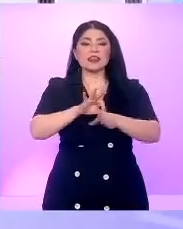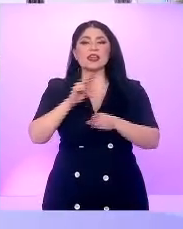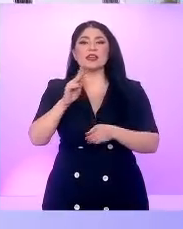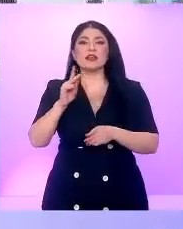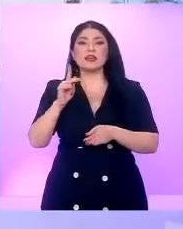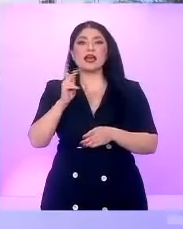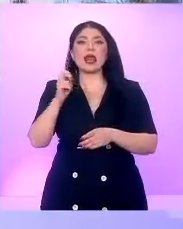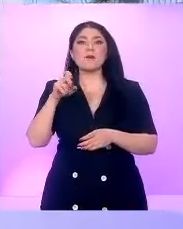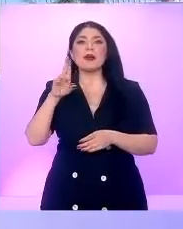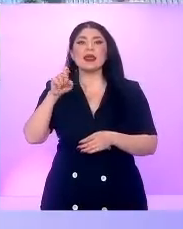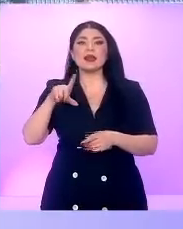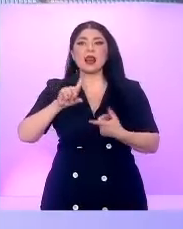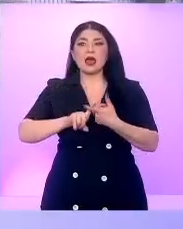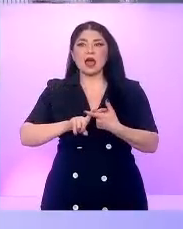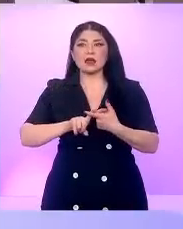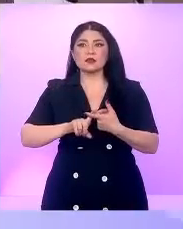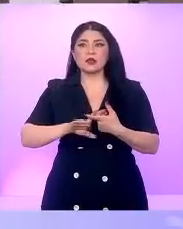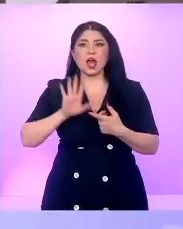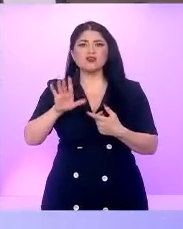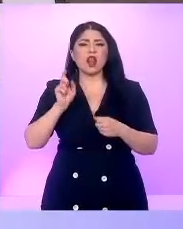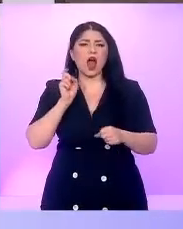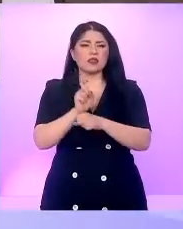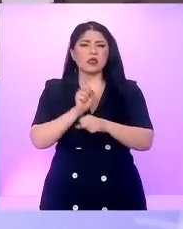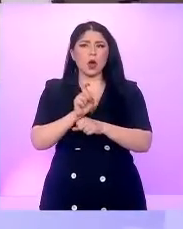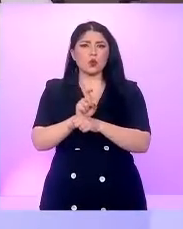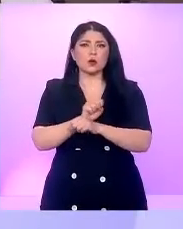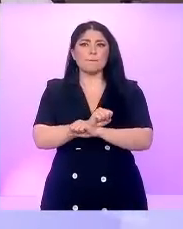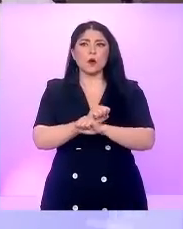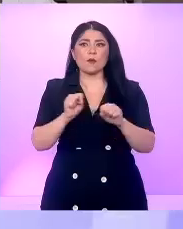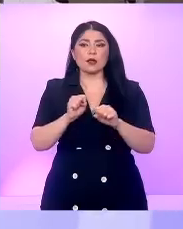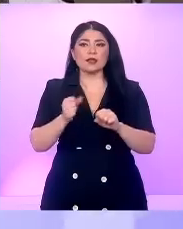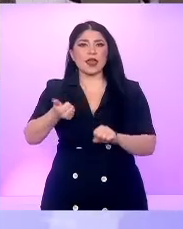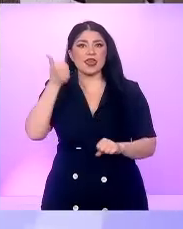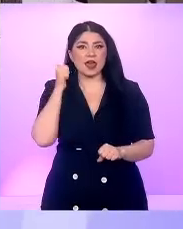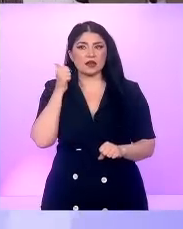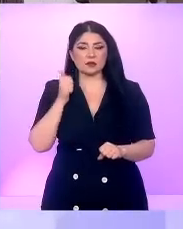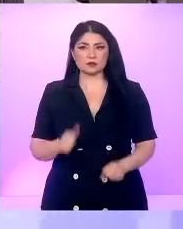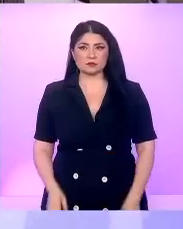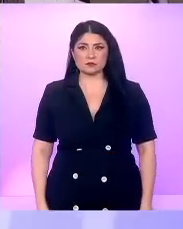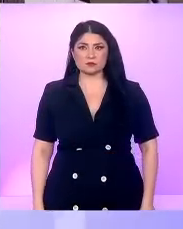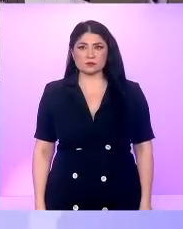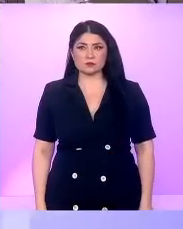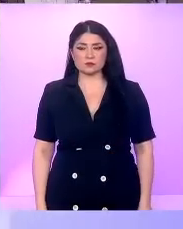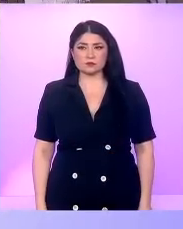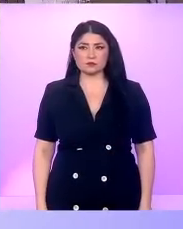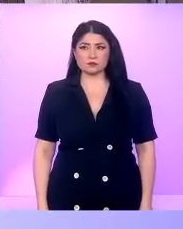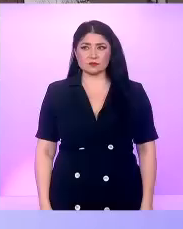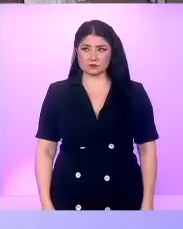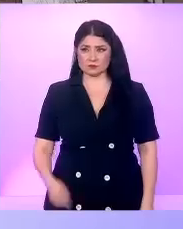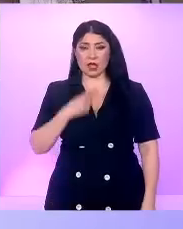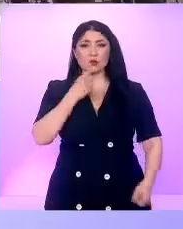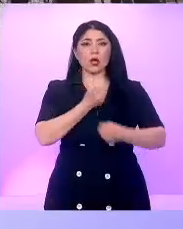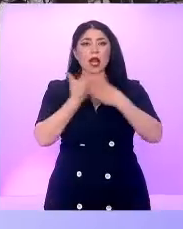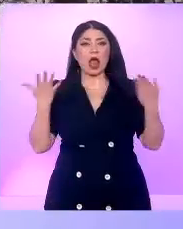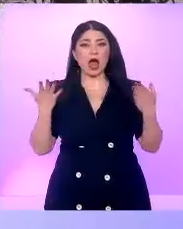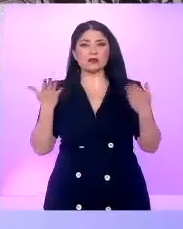Kremlin în ceea ce privește acel val de bombardamente de ieri și au spus clar și răspicat,